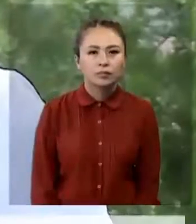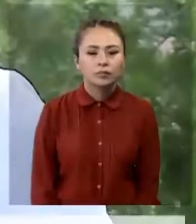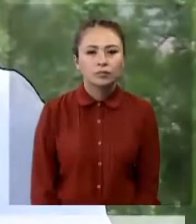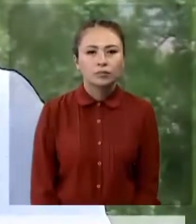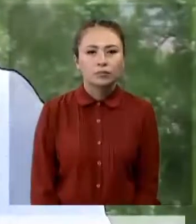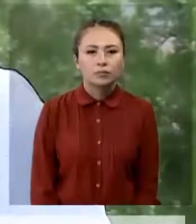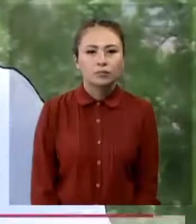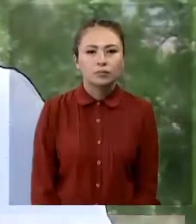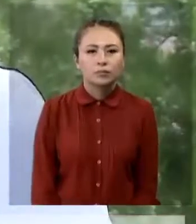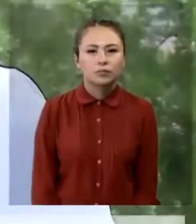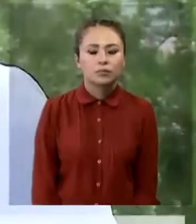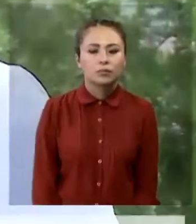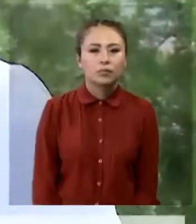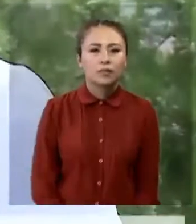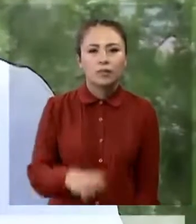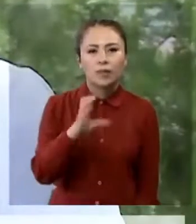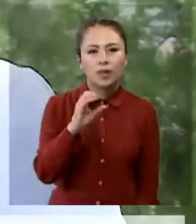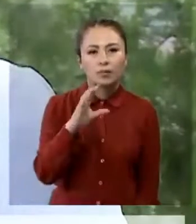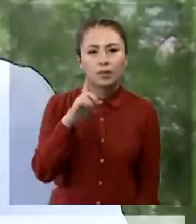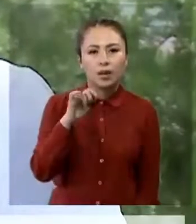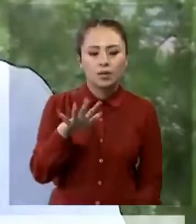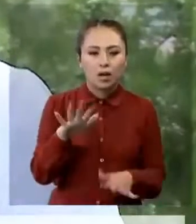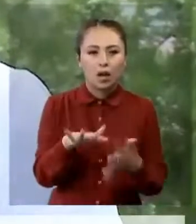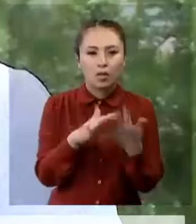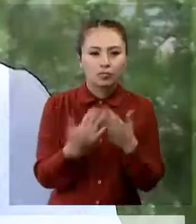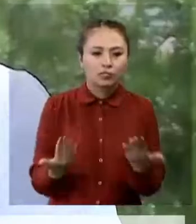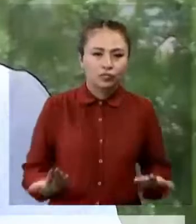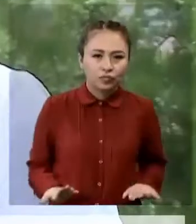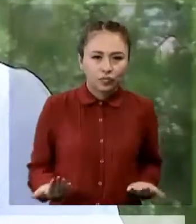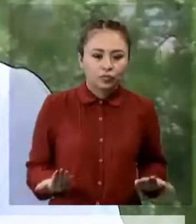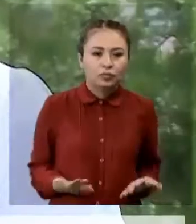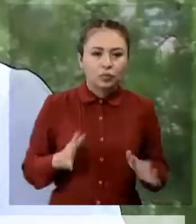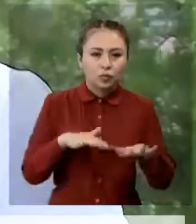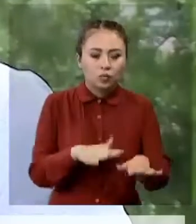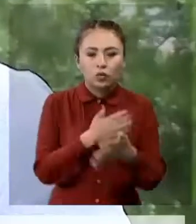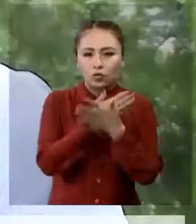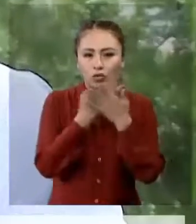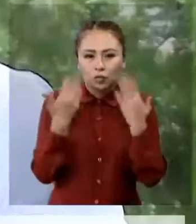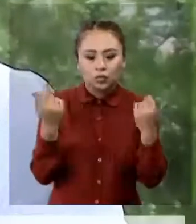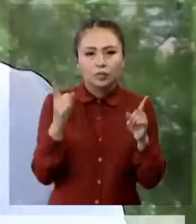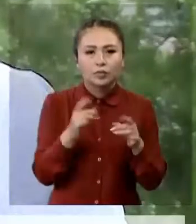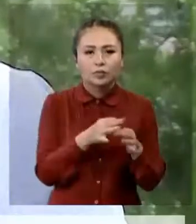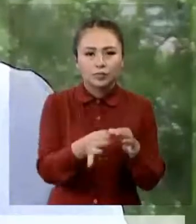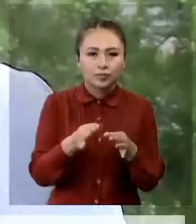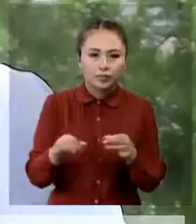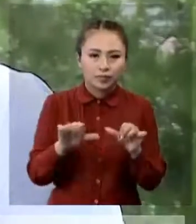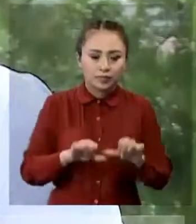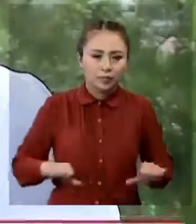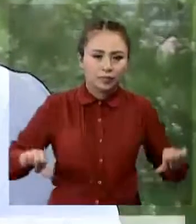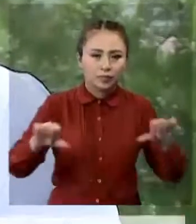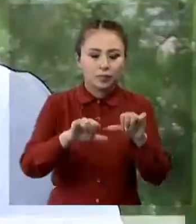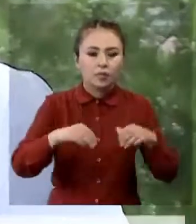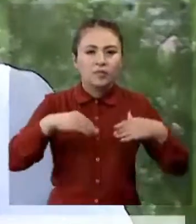Өзім Есихан ауылында тұрамын. Мал жайтын конкретный жайылым жоқ. Себеп елді мекен айналасын қоршалы суармалы